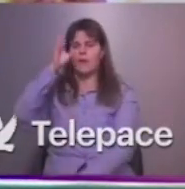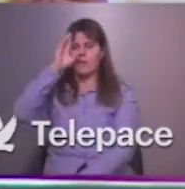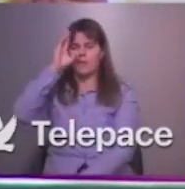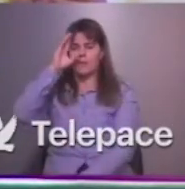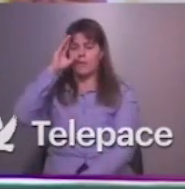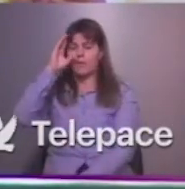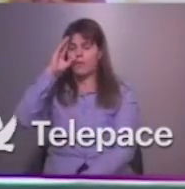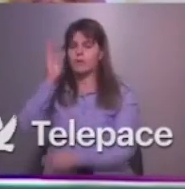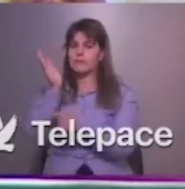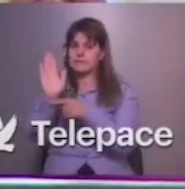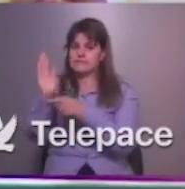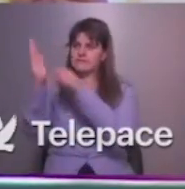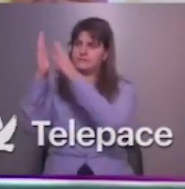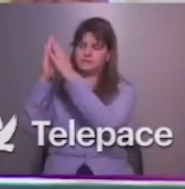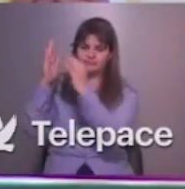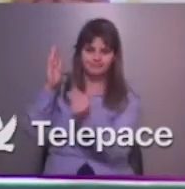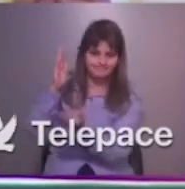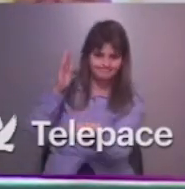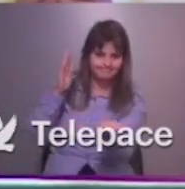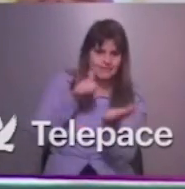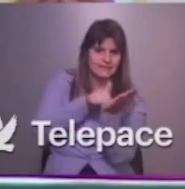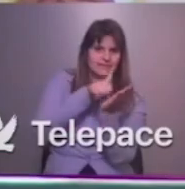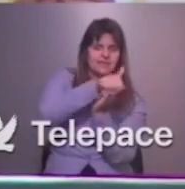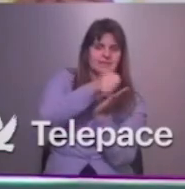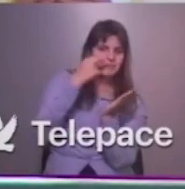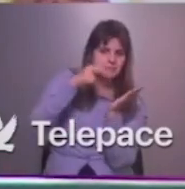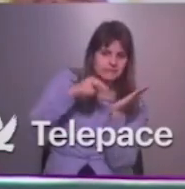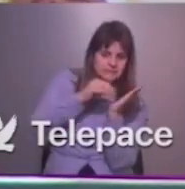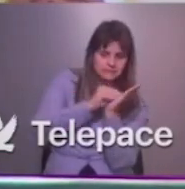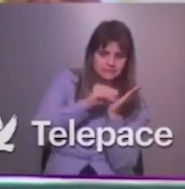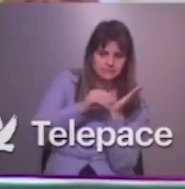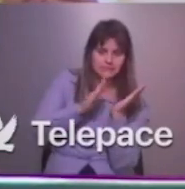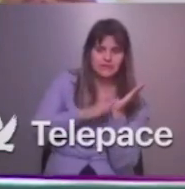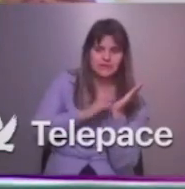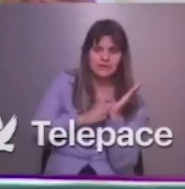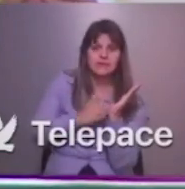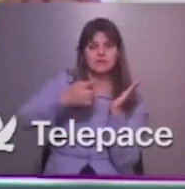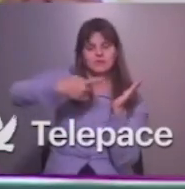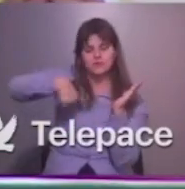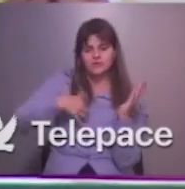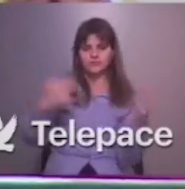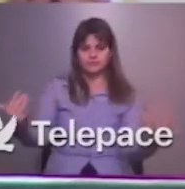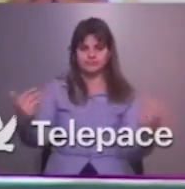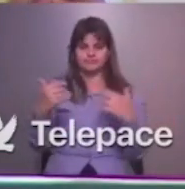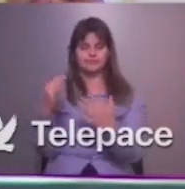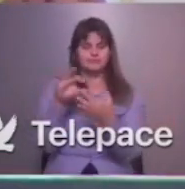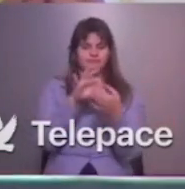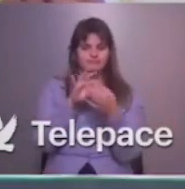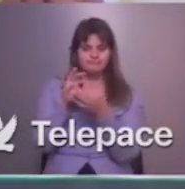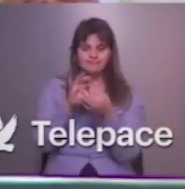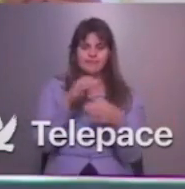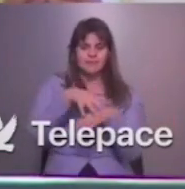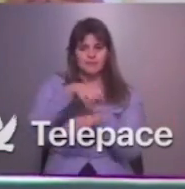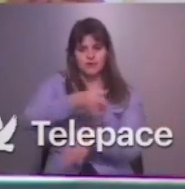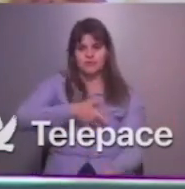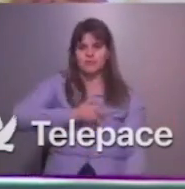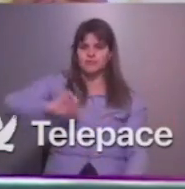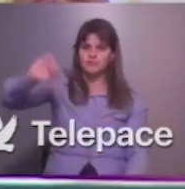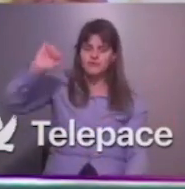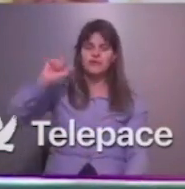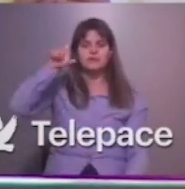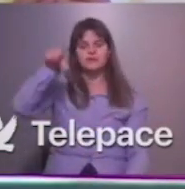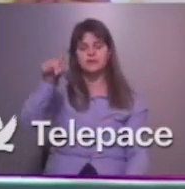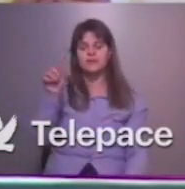E anche oggi la Beata Vergine suscita nuovi araldi del tuo regno, li sprona con